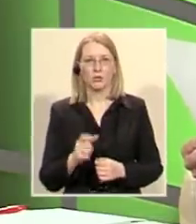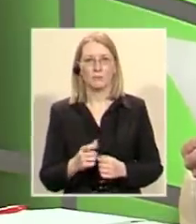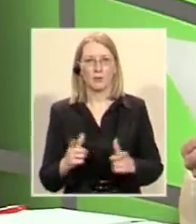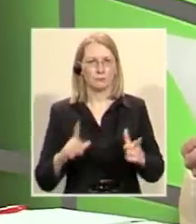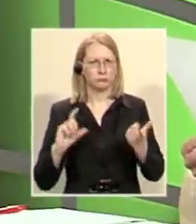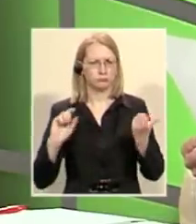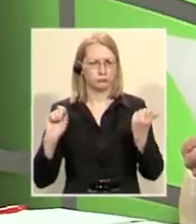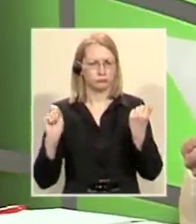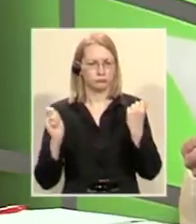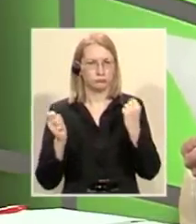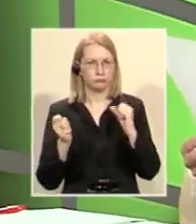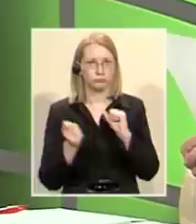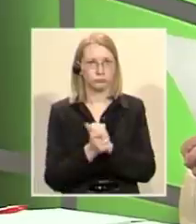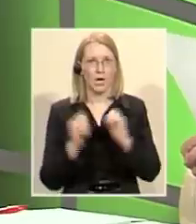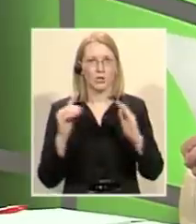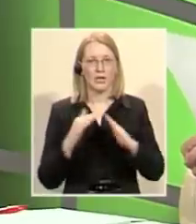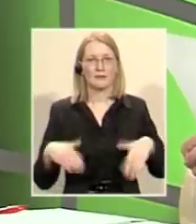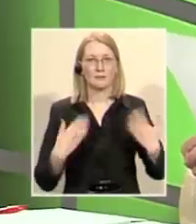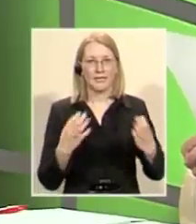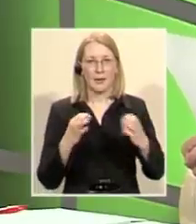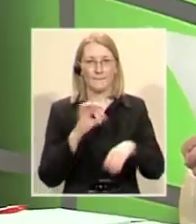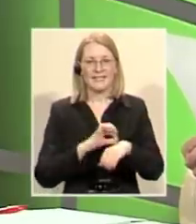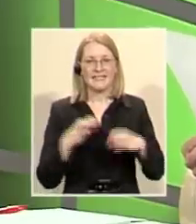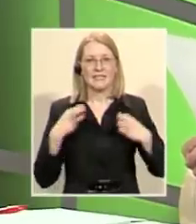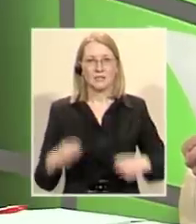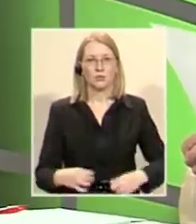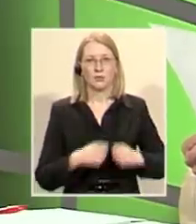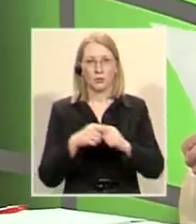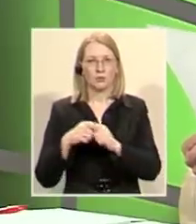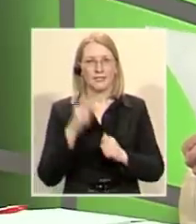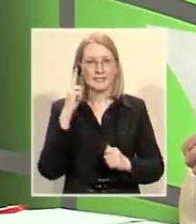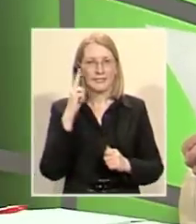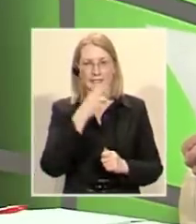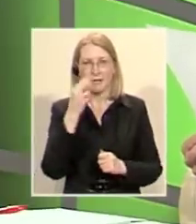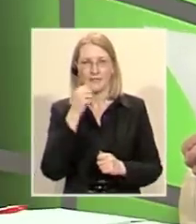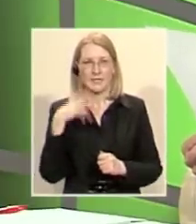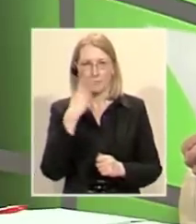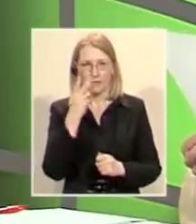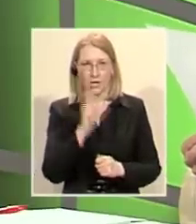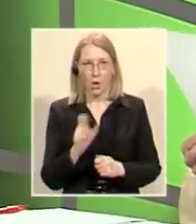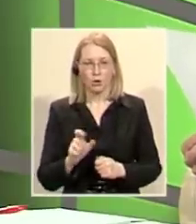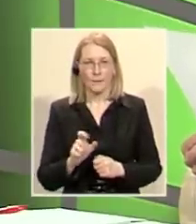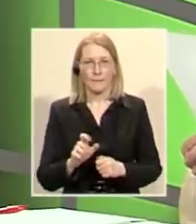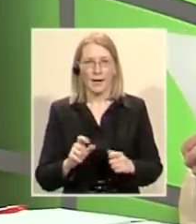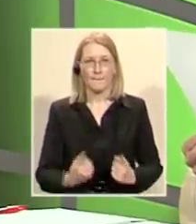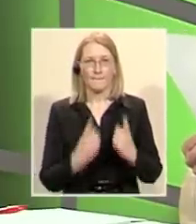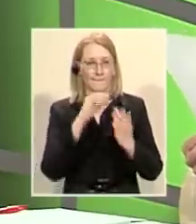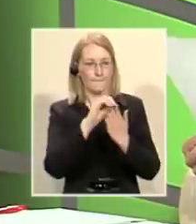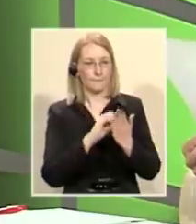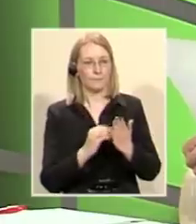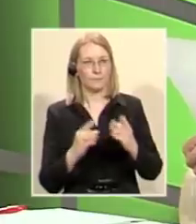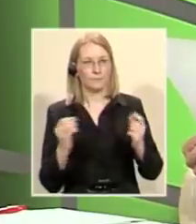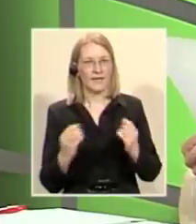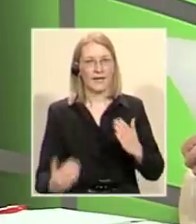će se u skladu s prijedlogom medicinske struke i udruga slijepih i slabovidnih osoba na popisu pomagala naći i neka nova pomagala kao što